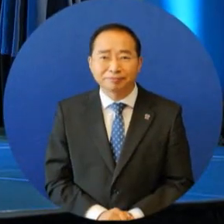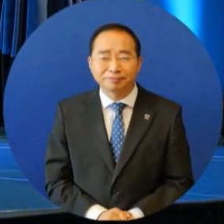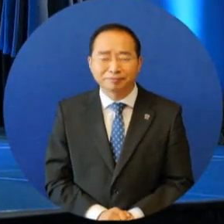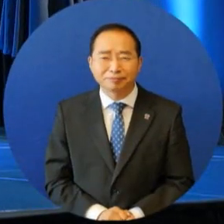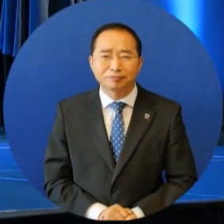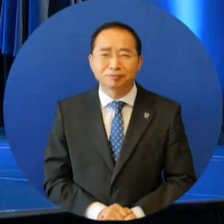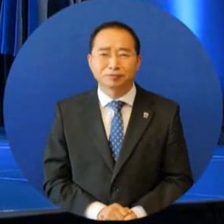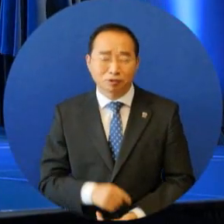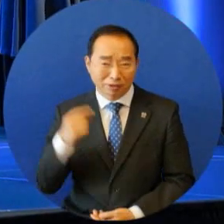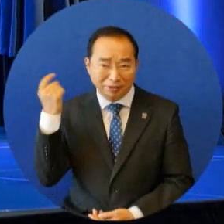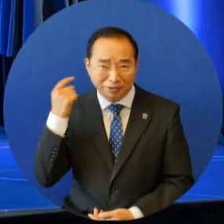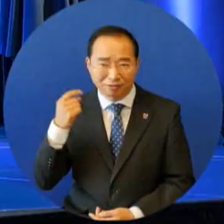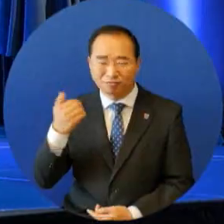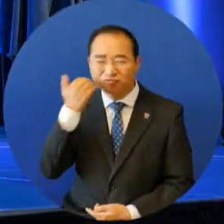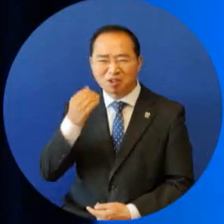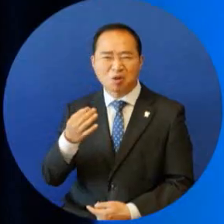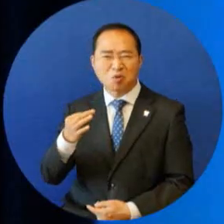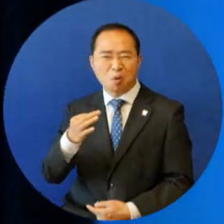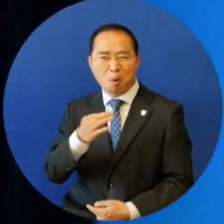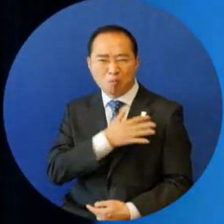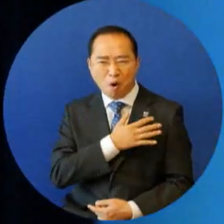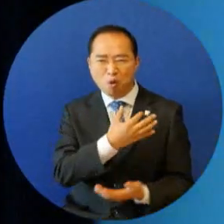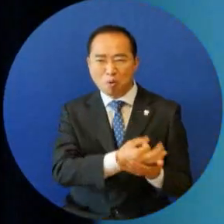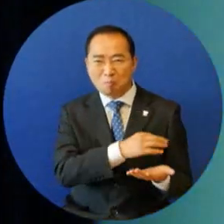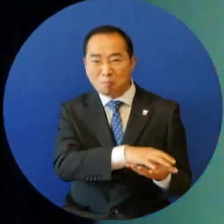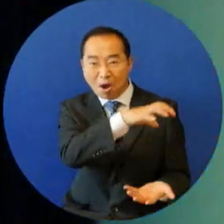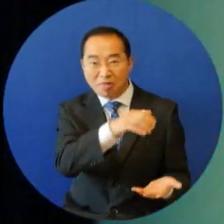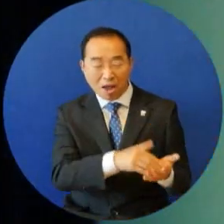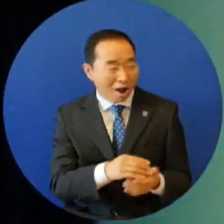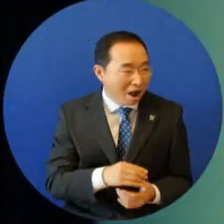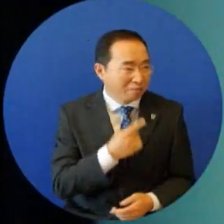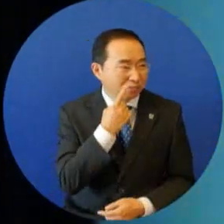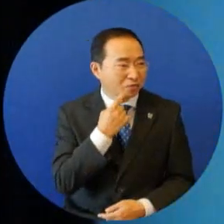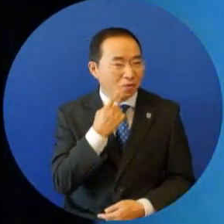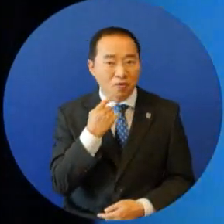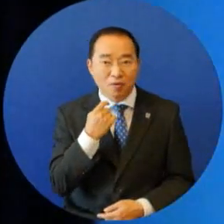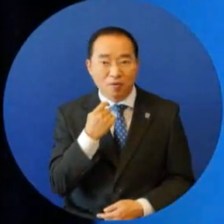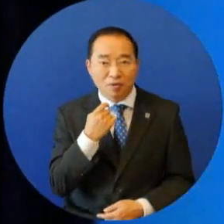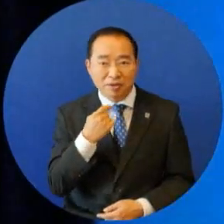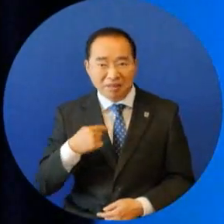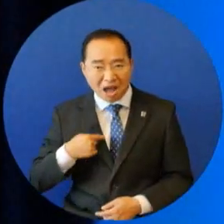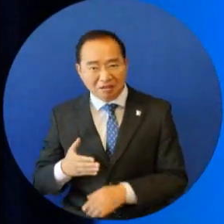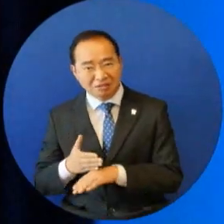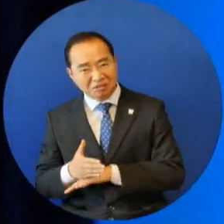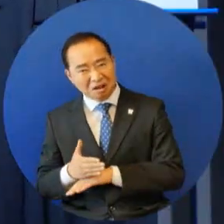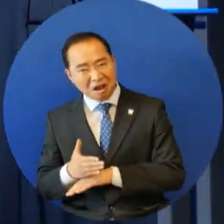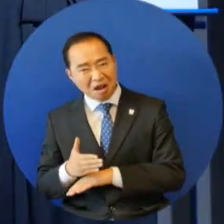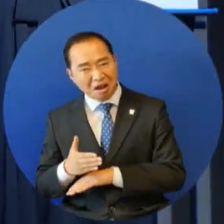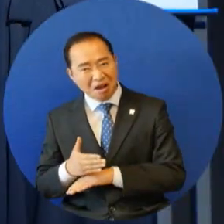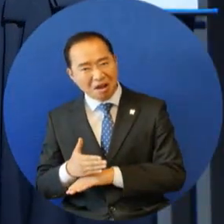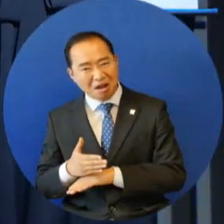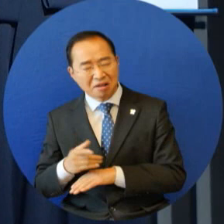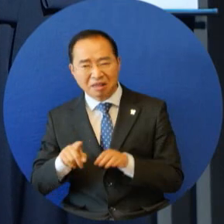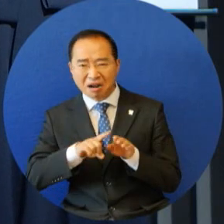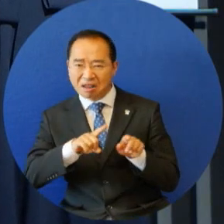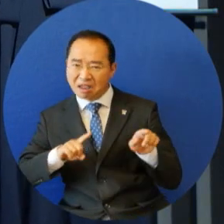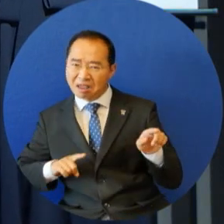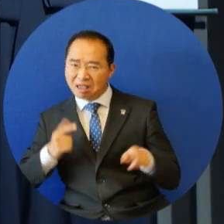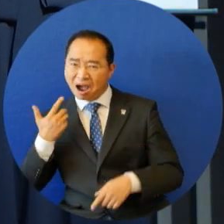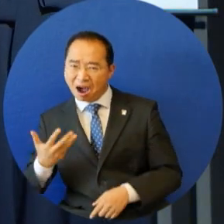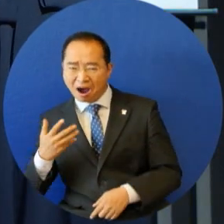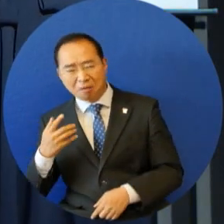돈 벌었다 이런 얘기 들으면 불안해지잖아요. 나만 뒤처진 건가? 나만 늦은 건가? 라는 생각이 들기도